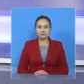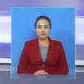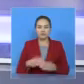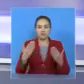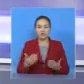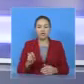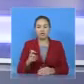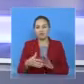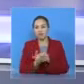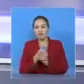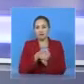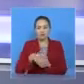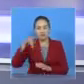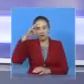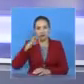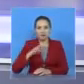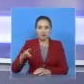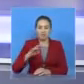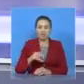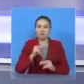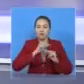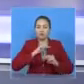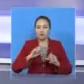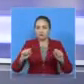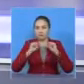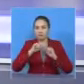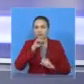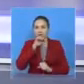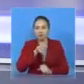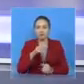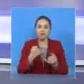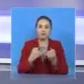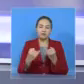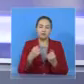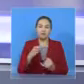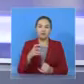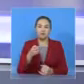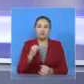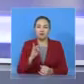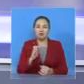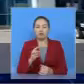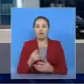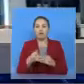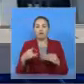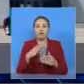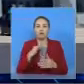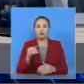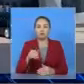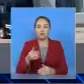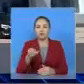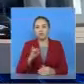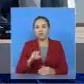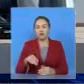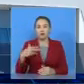Bugün Grek-Rim küresinden Kazakistan Respublikası'nın enbek sinirgen sport şeberi, şerlesimiz Meranbek Aynağulov, Tokyo'da ötetin 32-ci